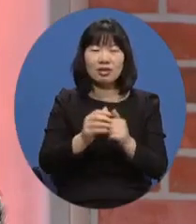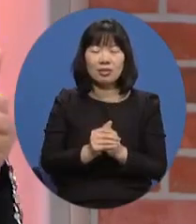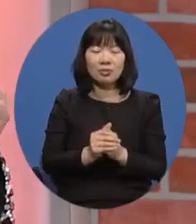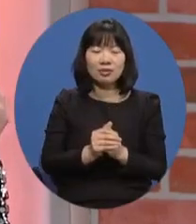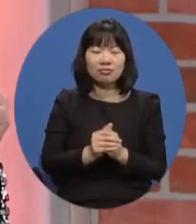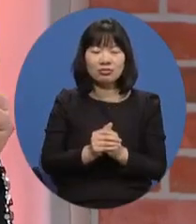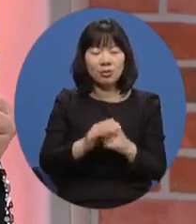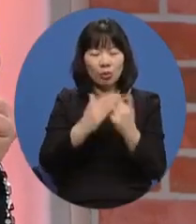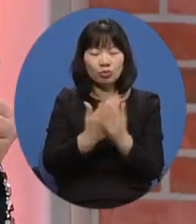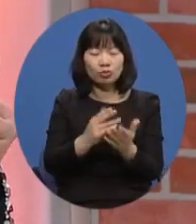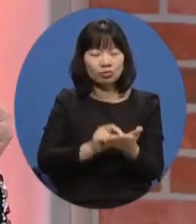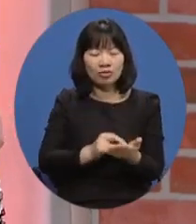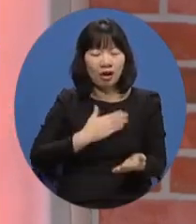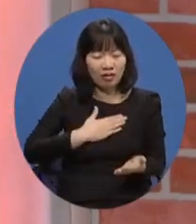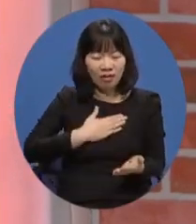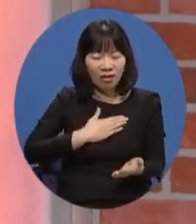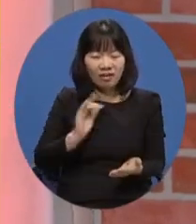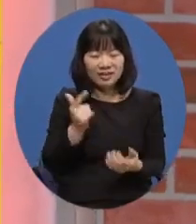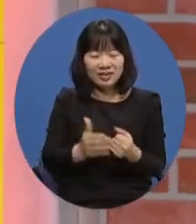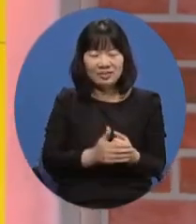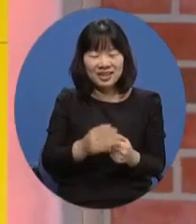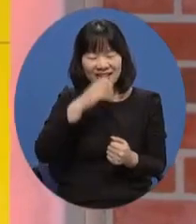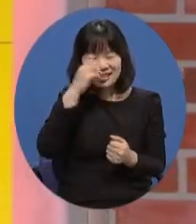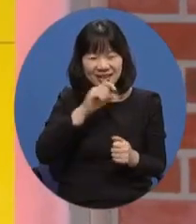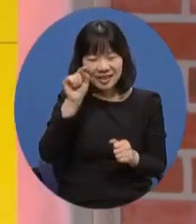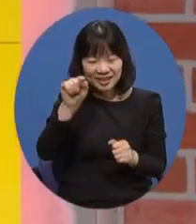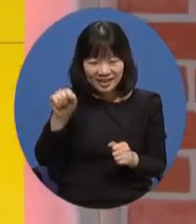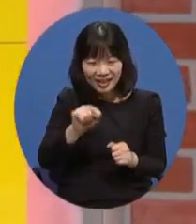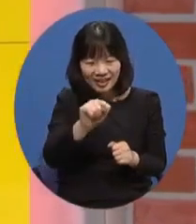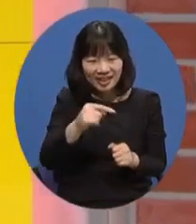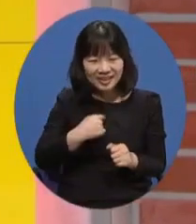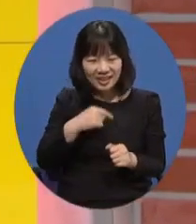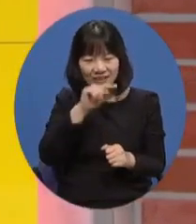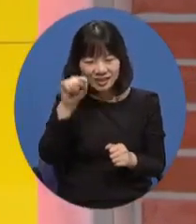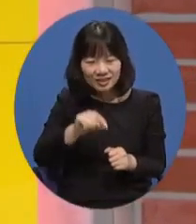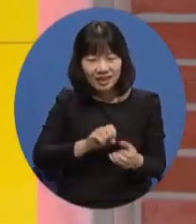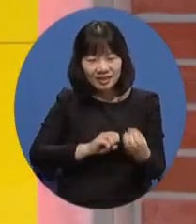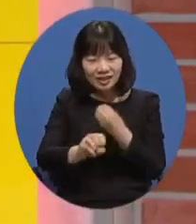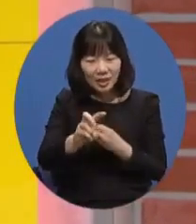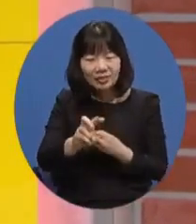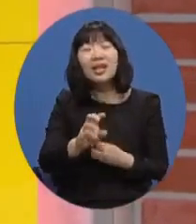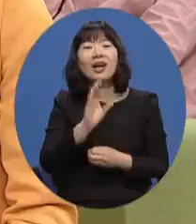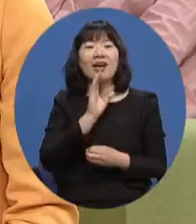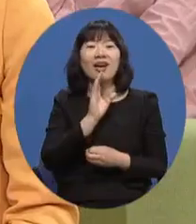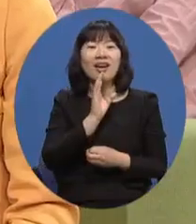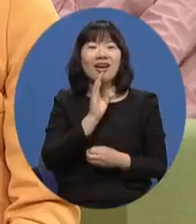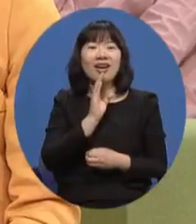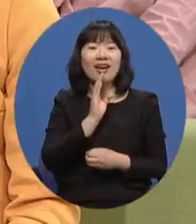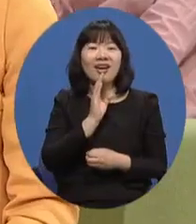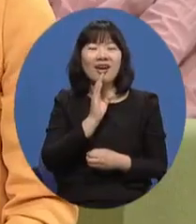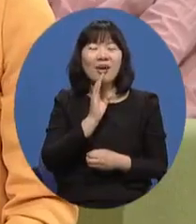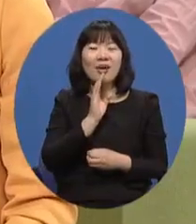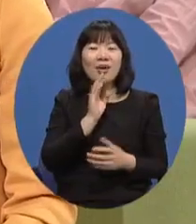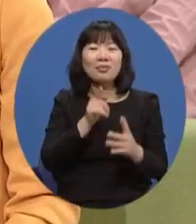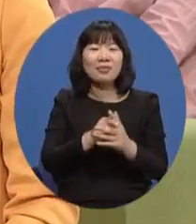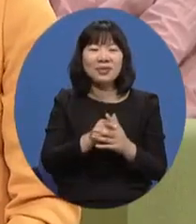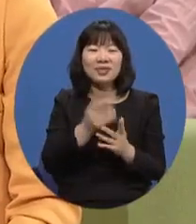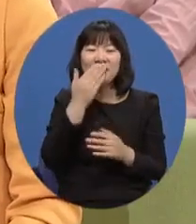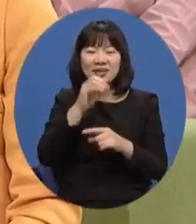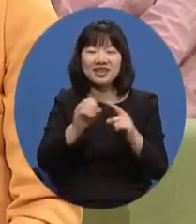이 모든 문제를 다 알진 않잖아요. 근데 찍을 때도 내가 찍는 게 답이야. 이러고 찍어야 돼요. 그래야 맞을 가능성이